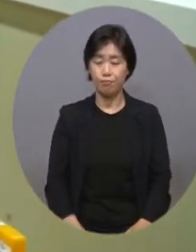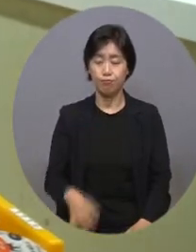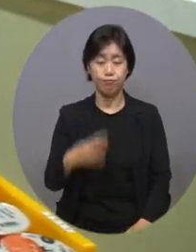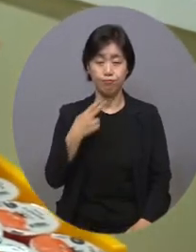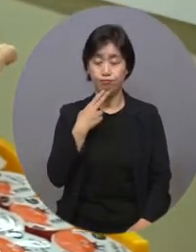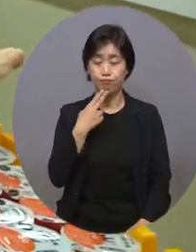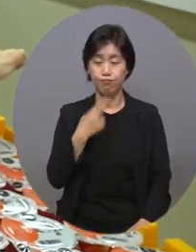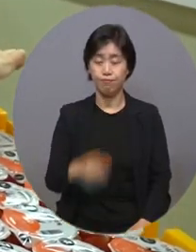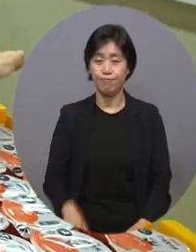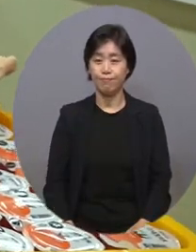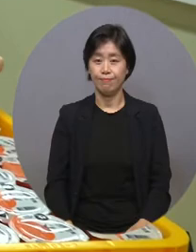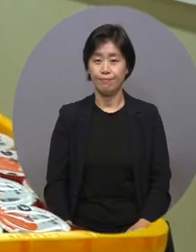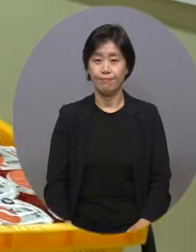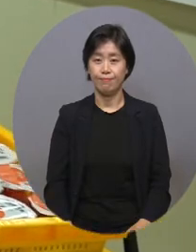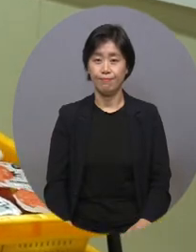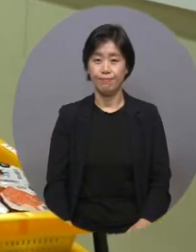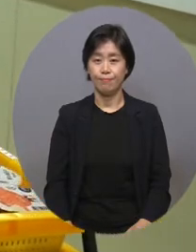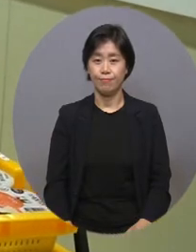네.